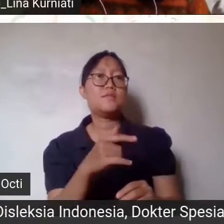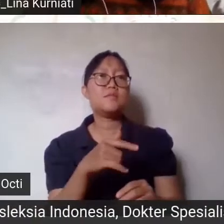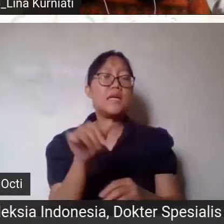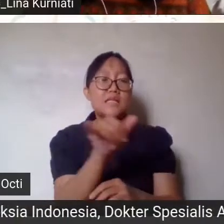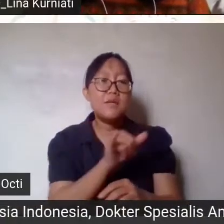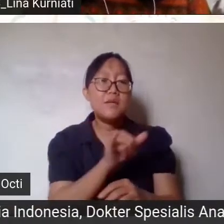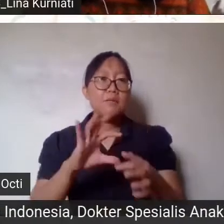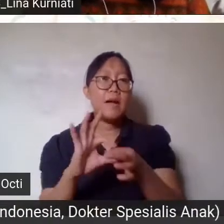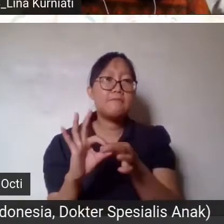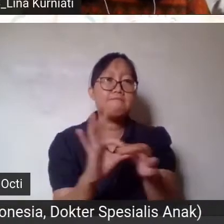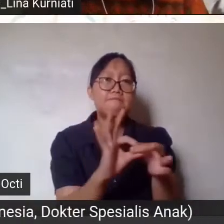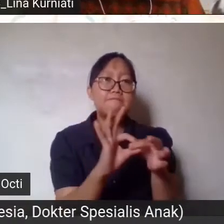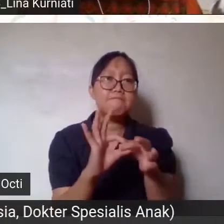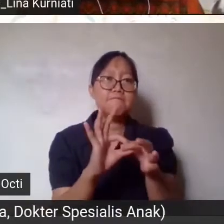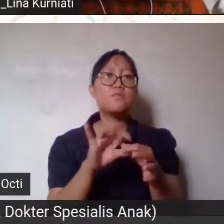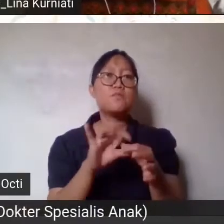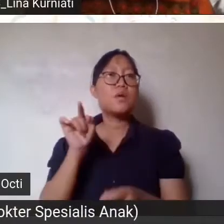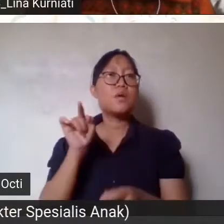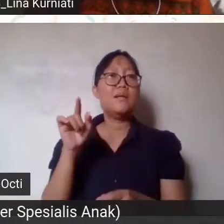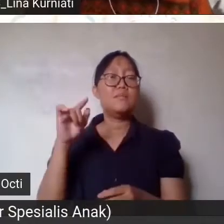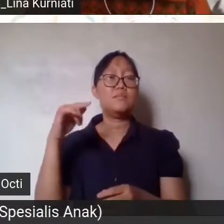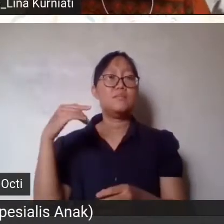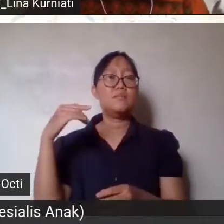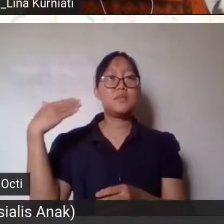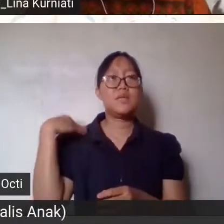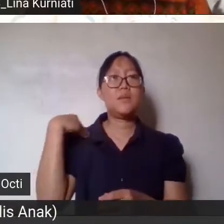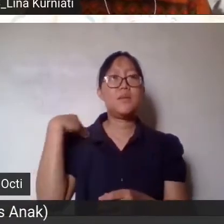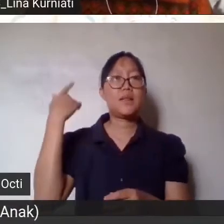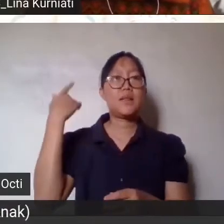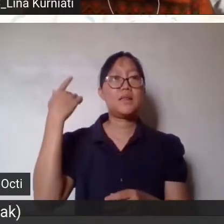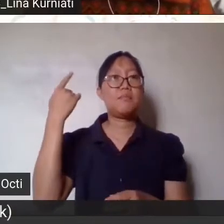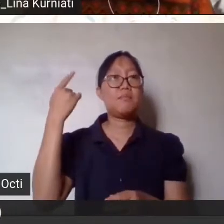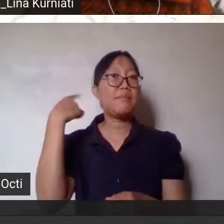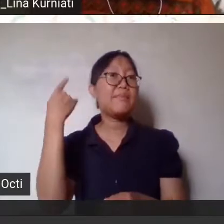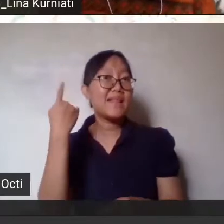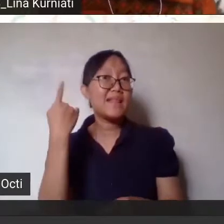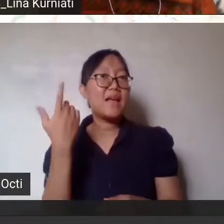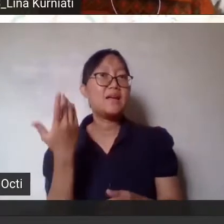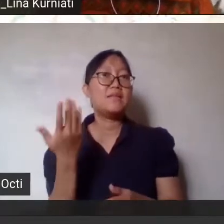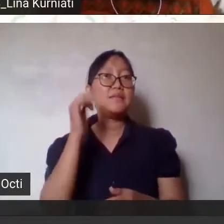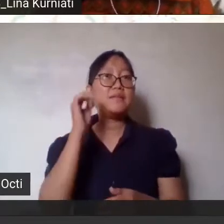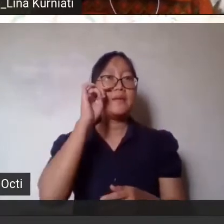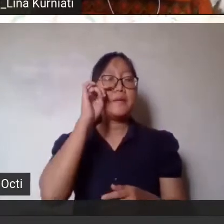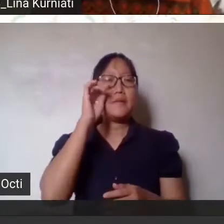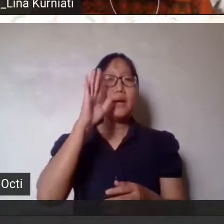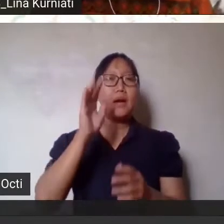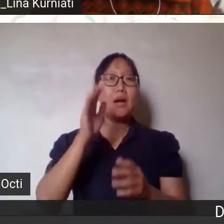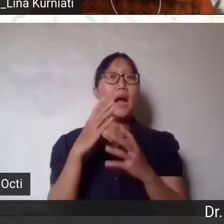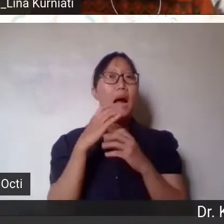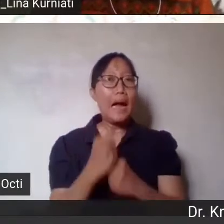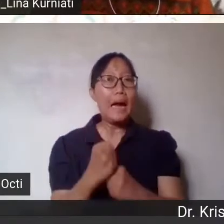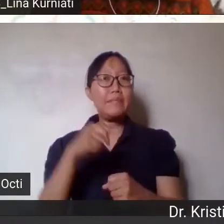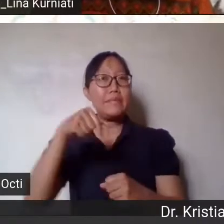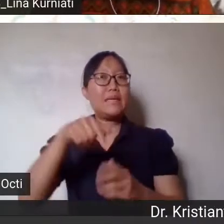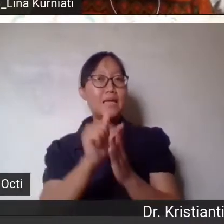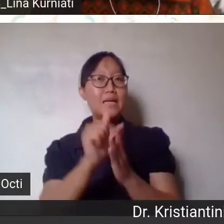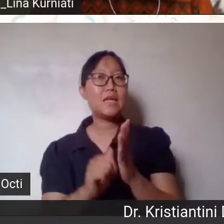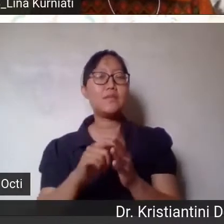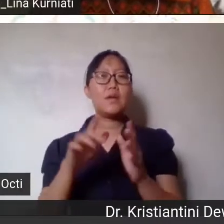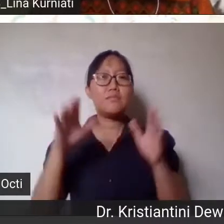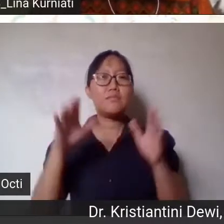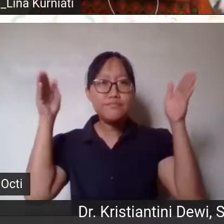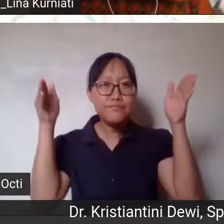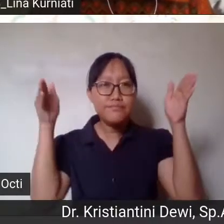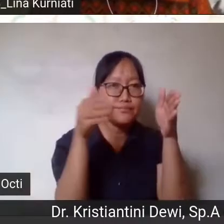stakeholders. Ya. Semoga dengan acara seperti ini kita jadi satu persepsi nih Bu Lina ya, jadi nggak kalau dokter ngomongnya A,